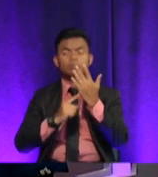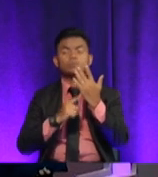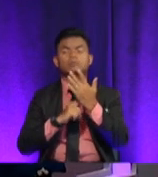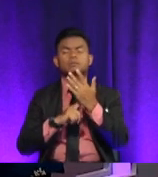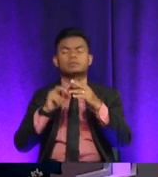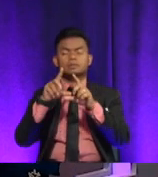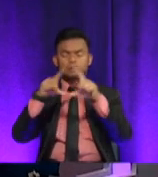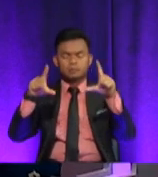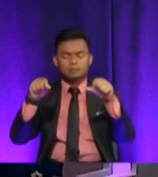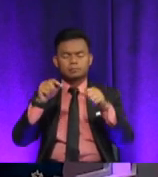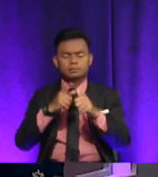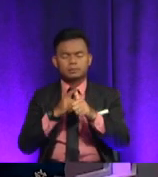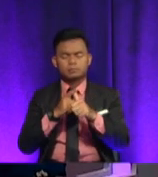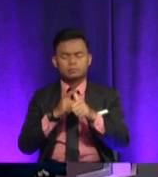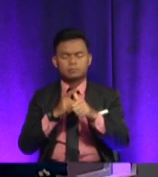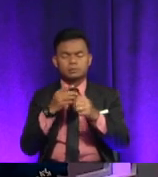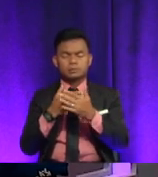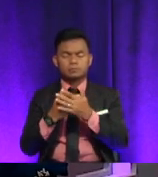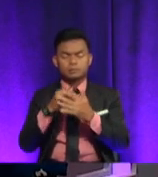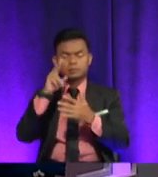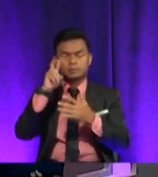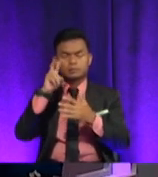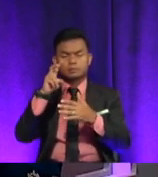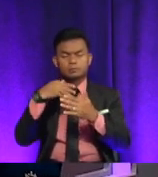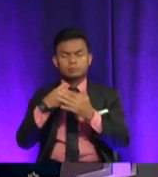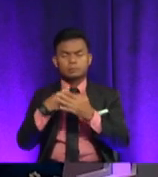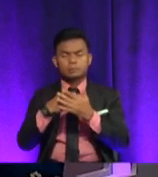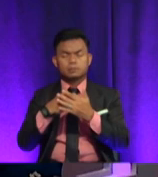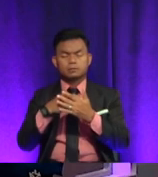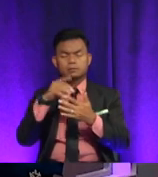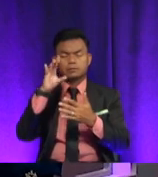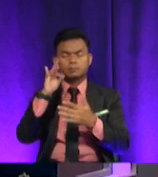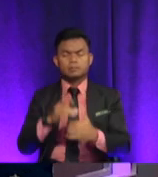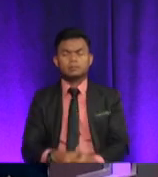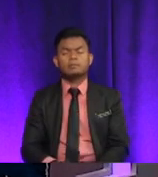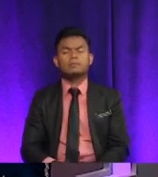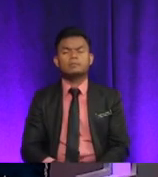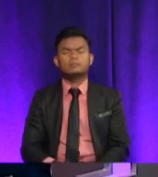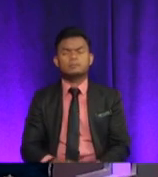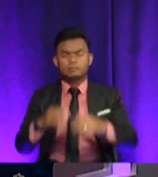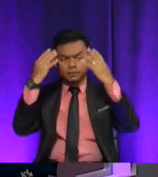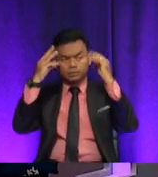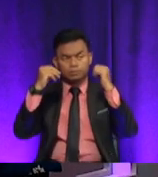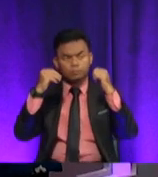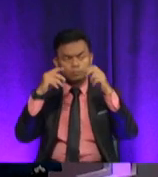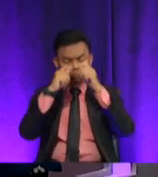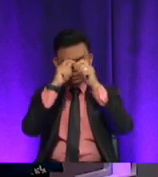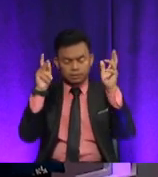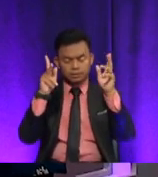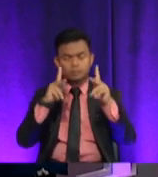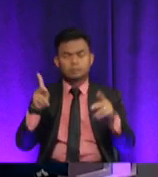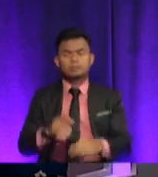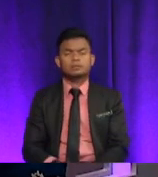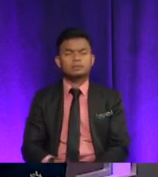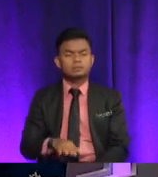pada yang ke-8 sebab Syair Bidasari ini dia mempunyai 8 rangka dan tegaskan sekali lagi murid-murid setiap rangkap